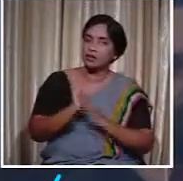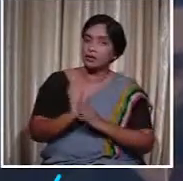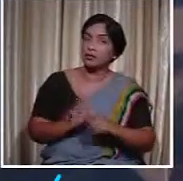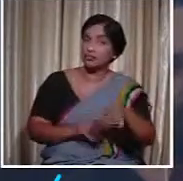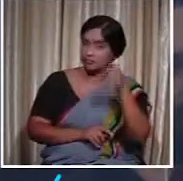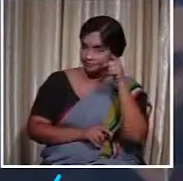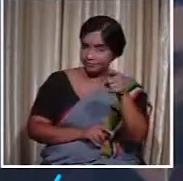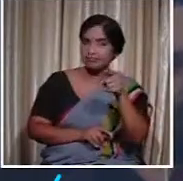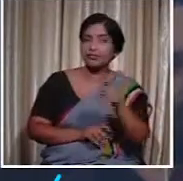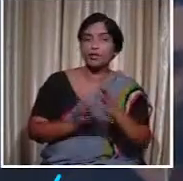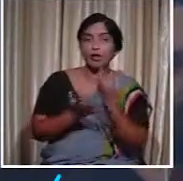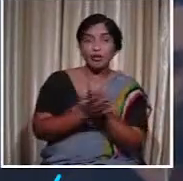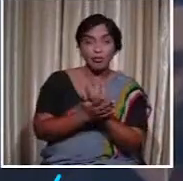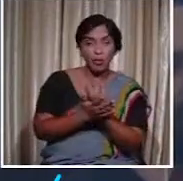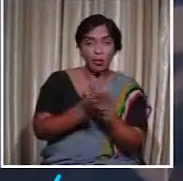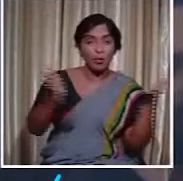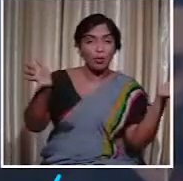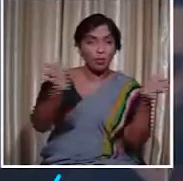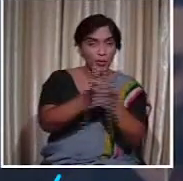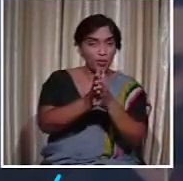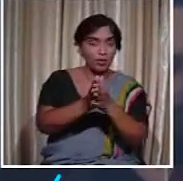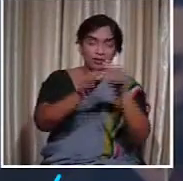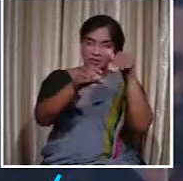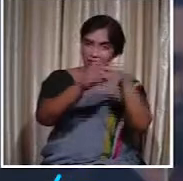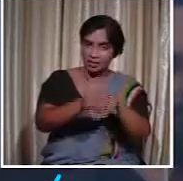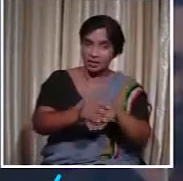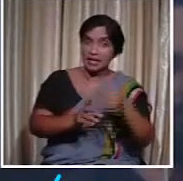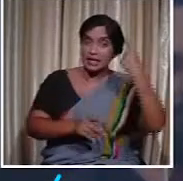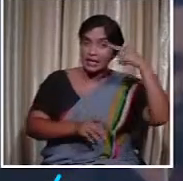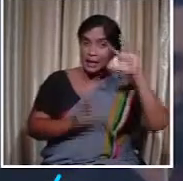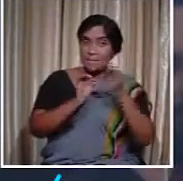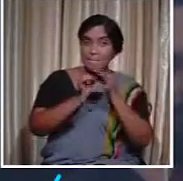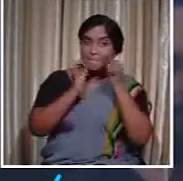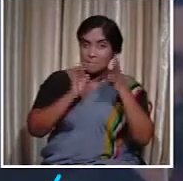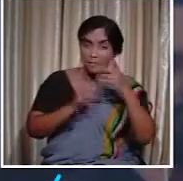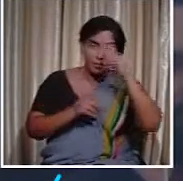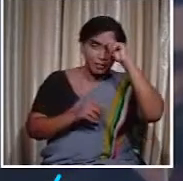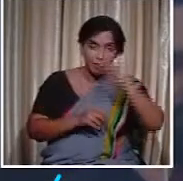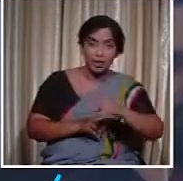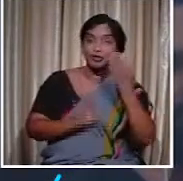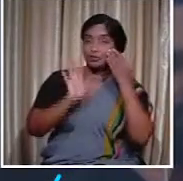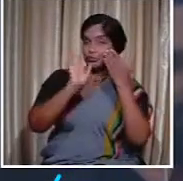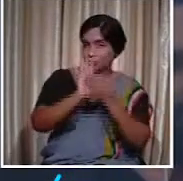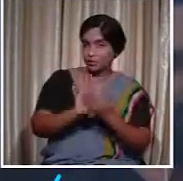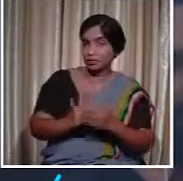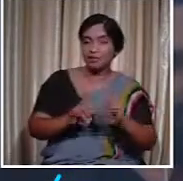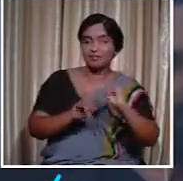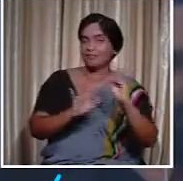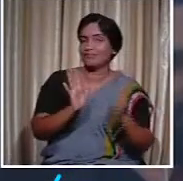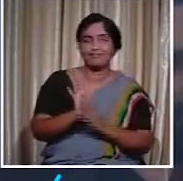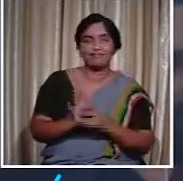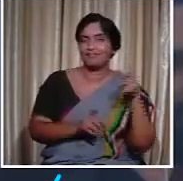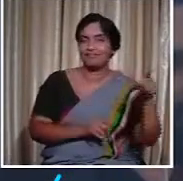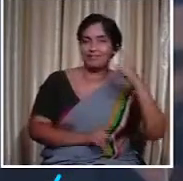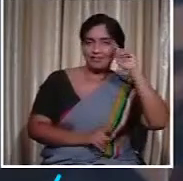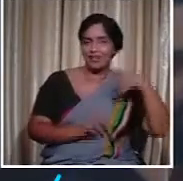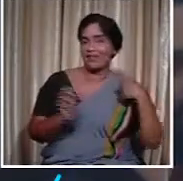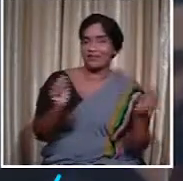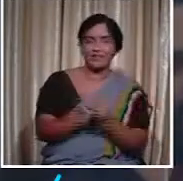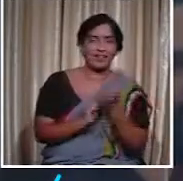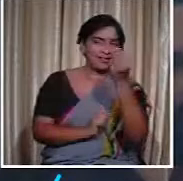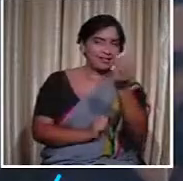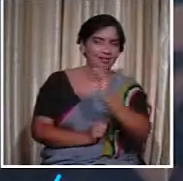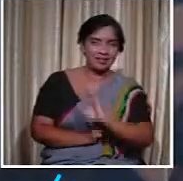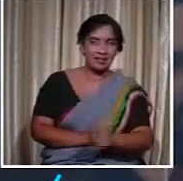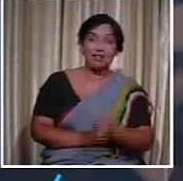ඔබතුමා පෝට්ටුවේ කට්ටියත් එක්ක ඔය පැත්තේ වාඩි වුණාට ඊයේ බැසිල් රාජපක්ෂ මහත්තයා පෙන්නවා අගමැතිතුමාට ඕන විදියට වැඩ කරන්න දෙන්නේ